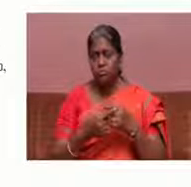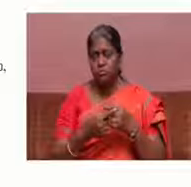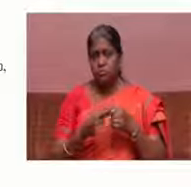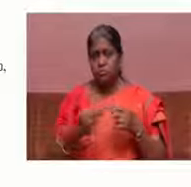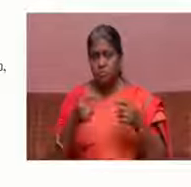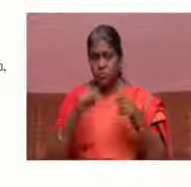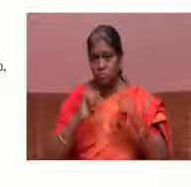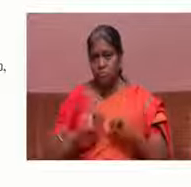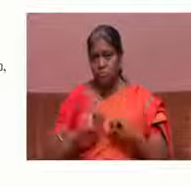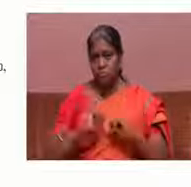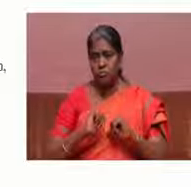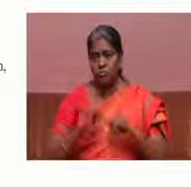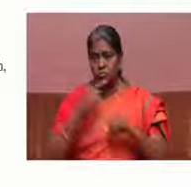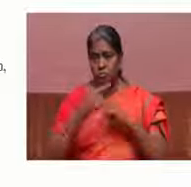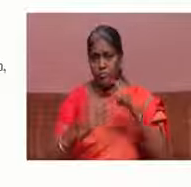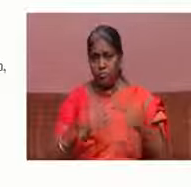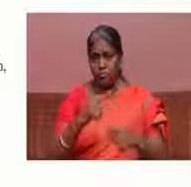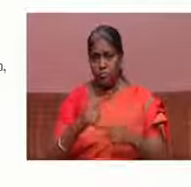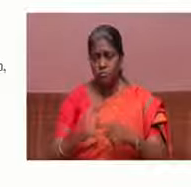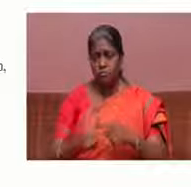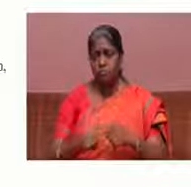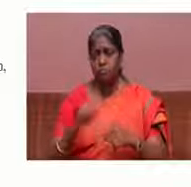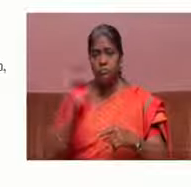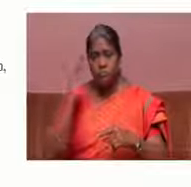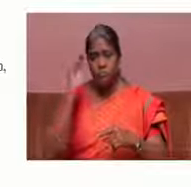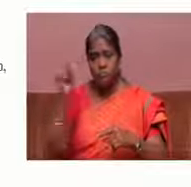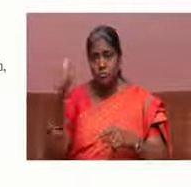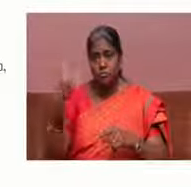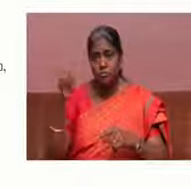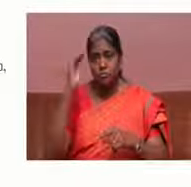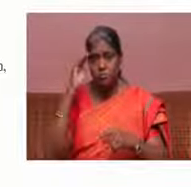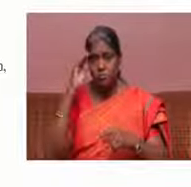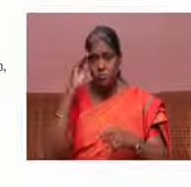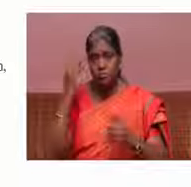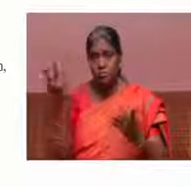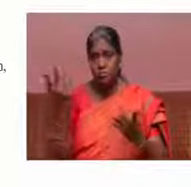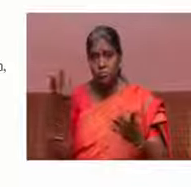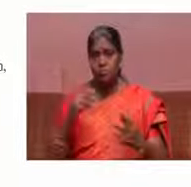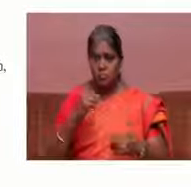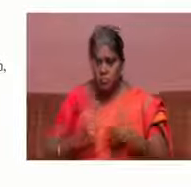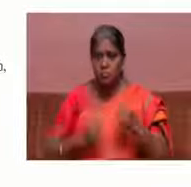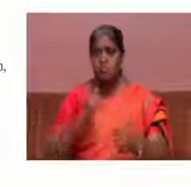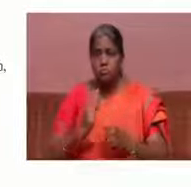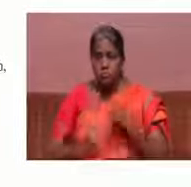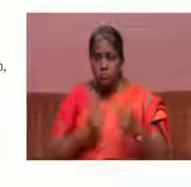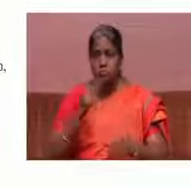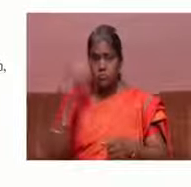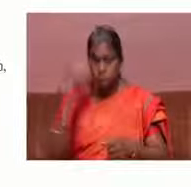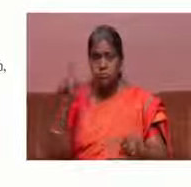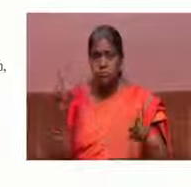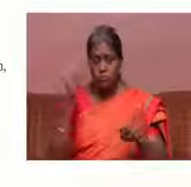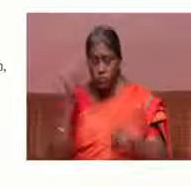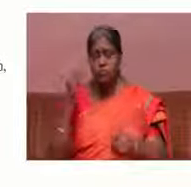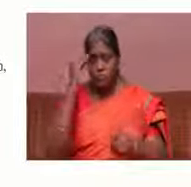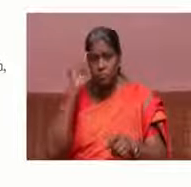சொல்லுபவர் தங்களின் தகவல்களை சரியாக புரிந்து கொள்ளாமல் போனாலும் முயற்சி தளராமல் மீண்டும்